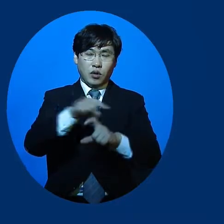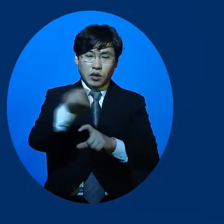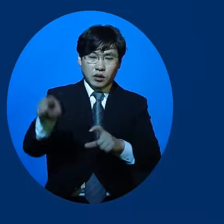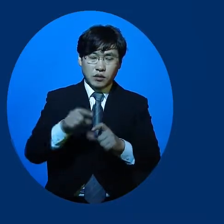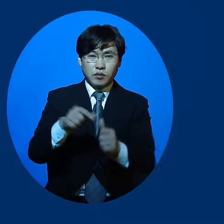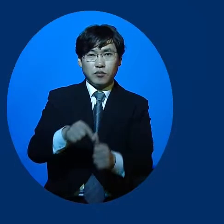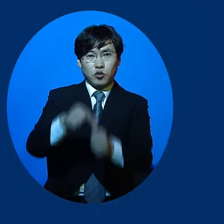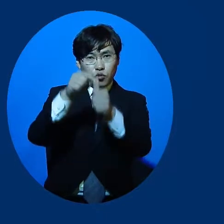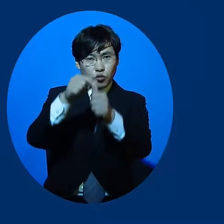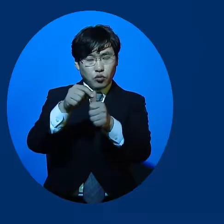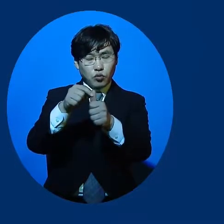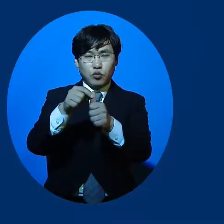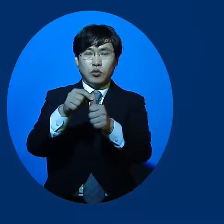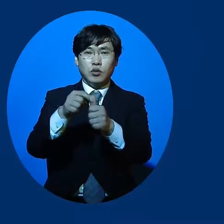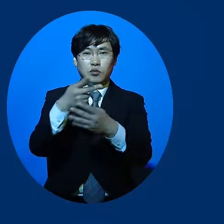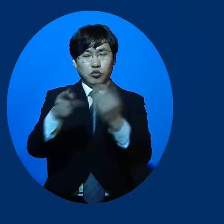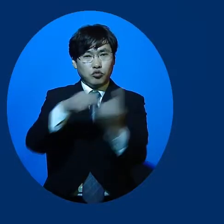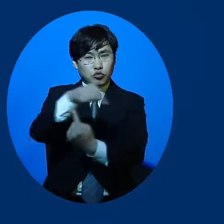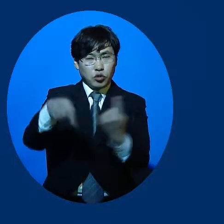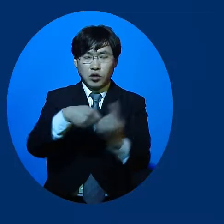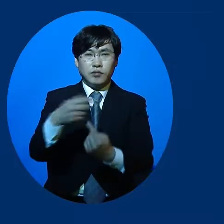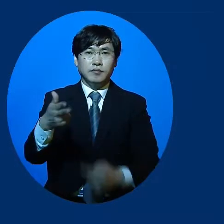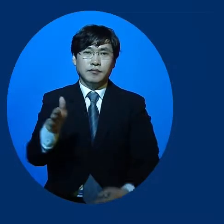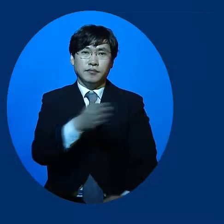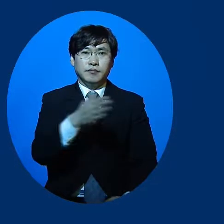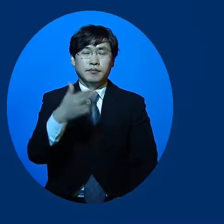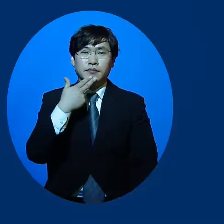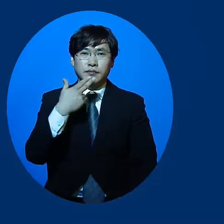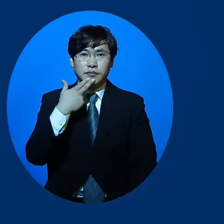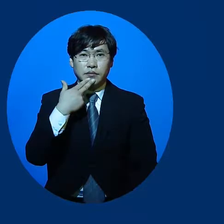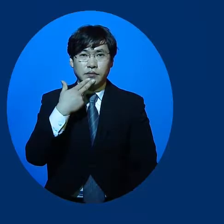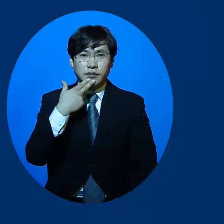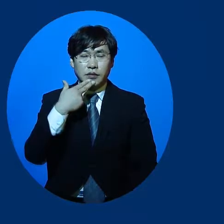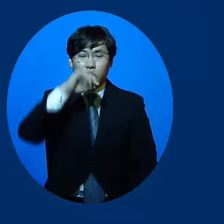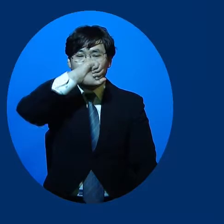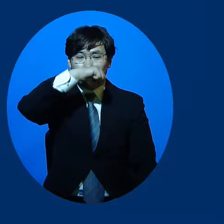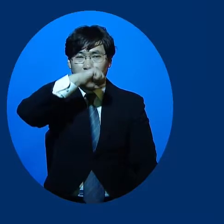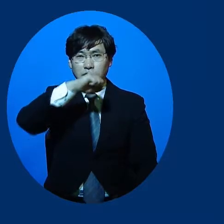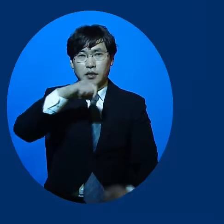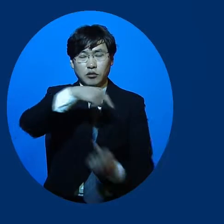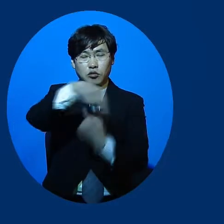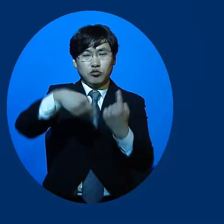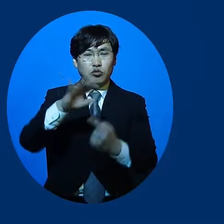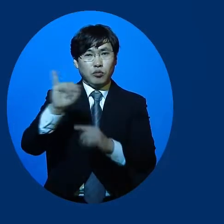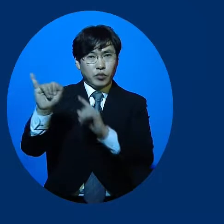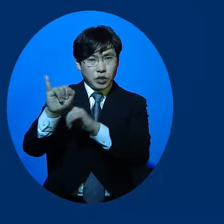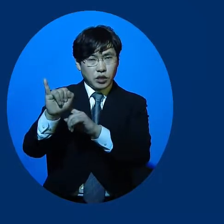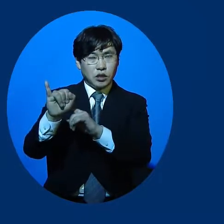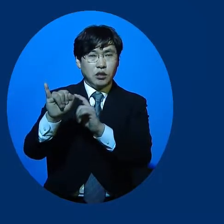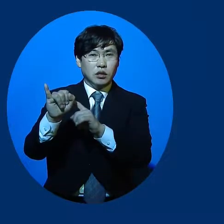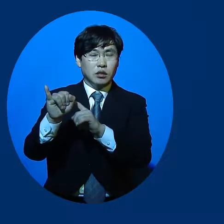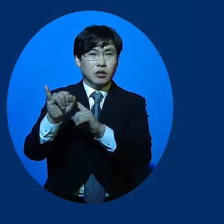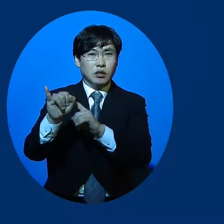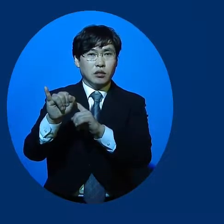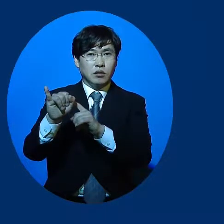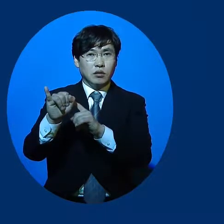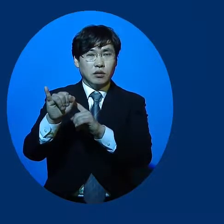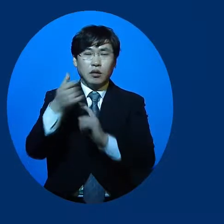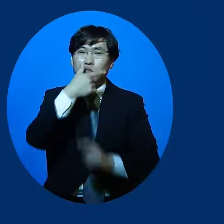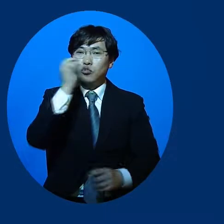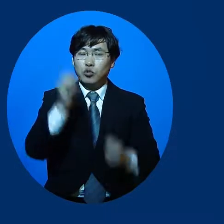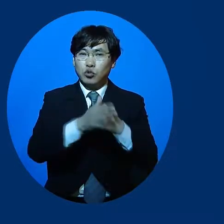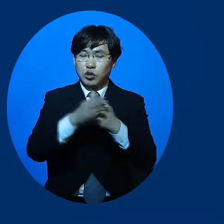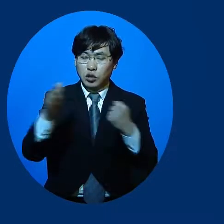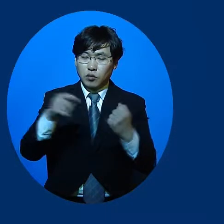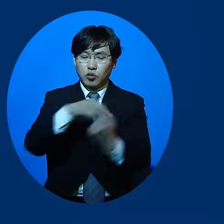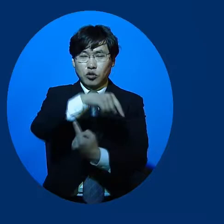고려한 프로그램은 미흡한 실정입니다. 또한 소요 예산 대비 부족한 지원으로 교육 프로그램의 질 저하가 우려되고